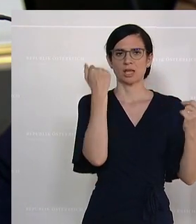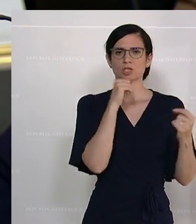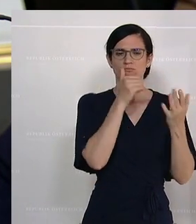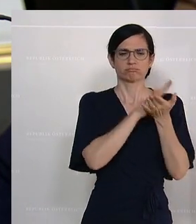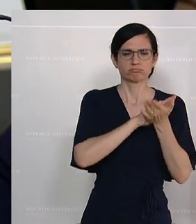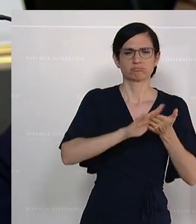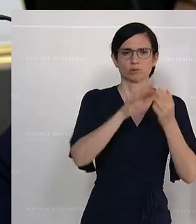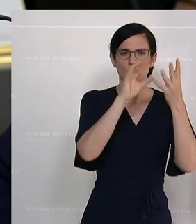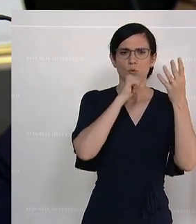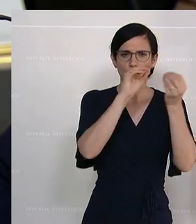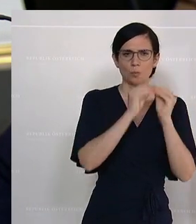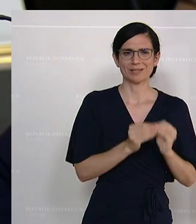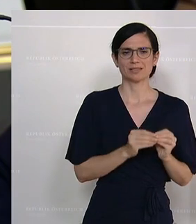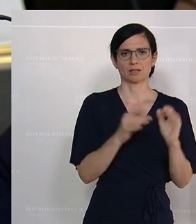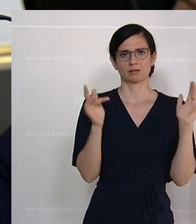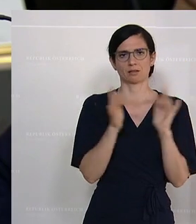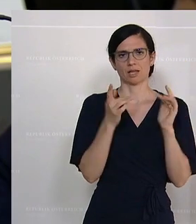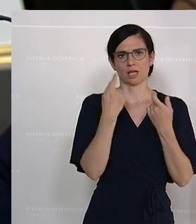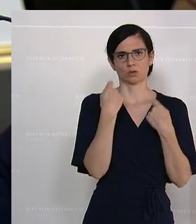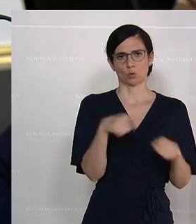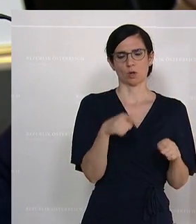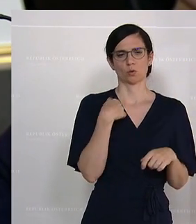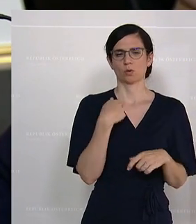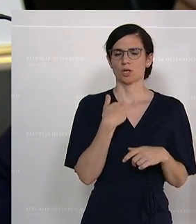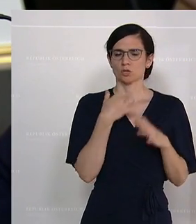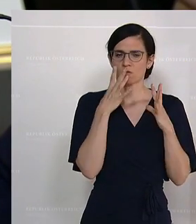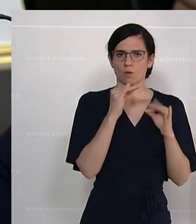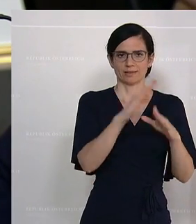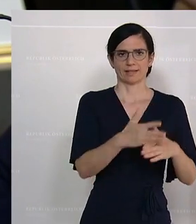direkte hilfe gegen die teuerung zukommen zu lassen